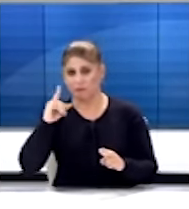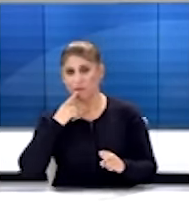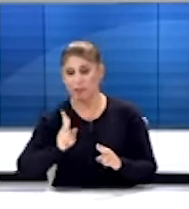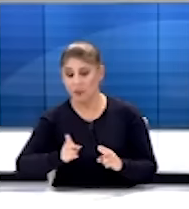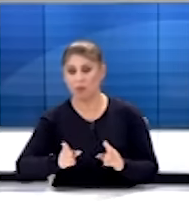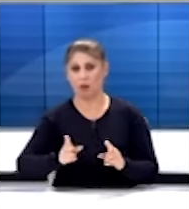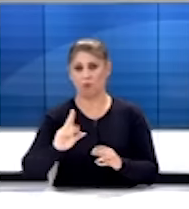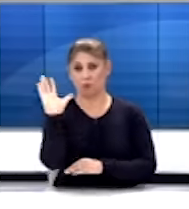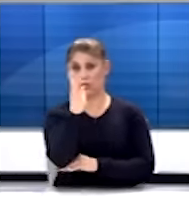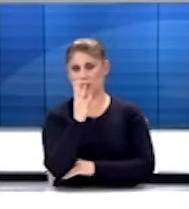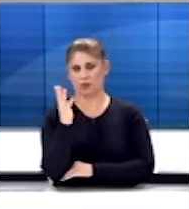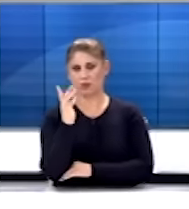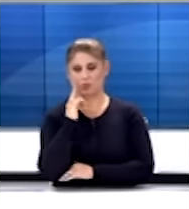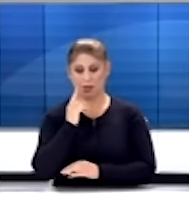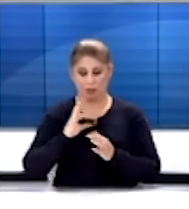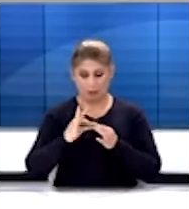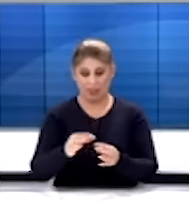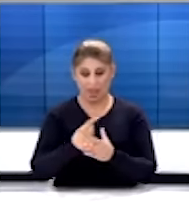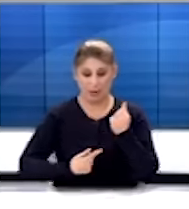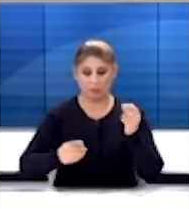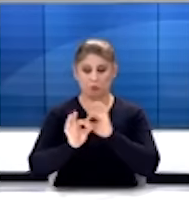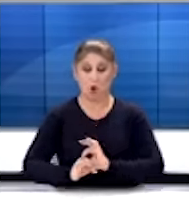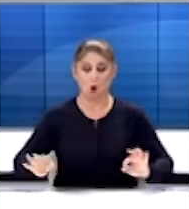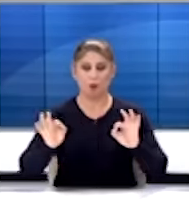η έλλειψη προληπτικών μέτρων,